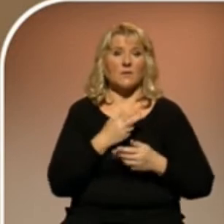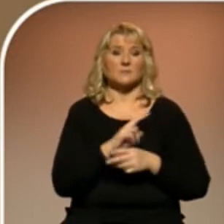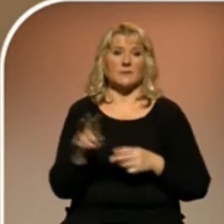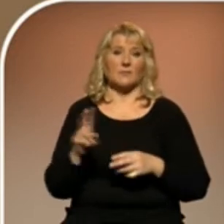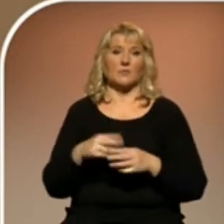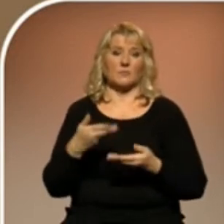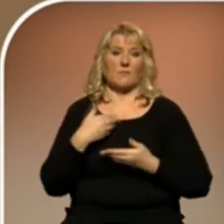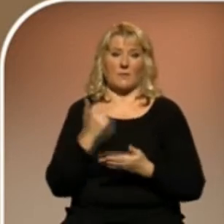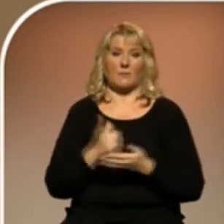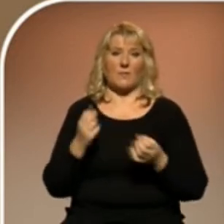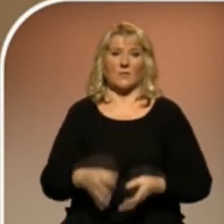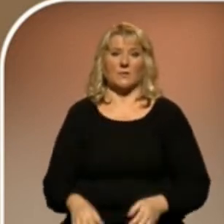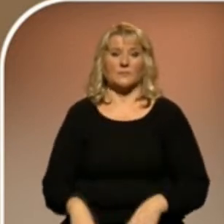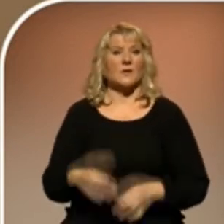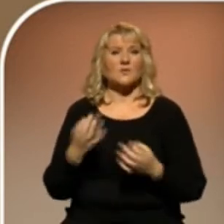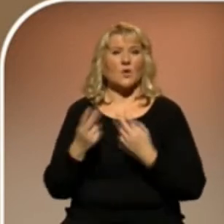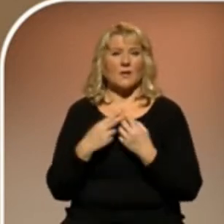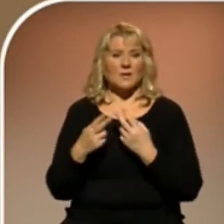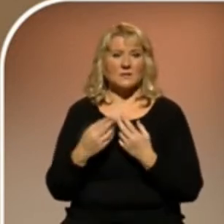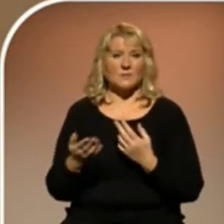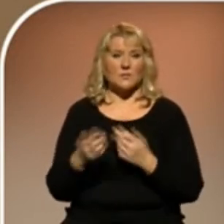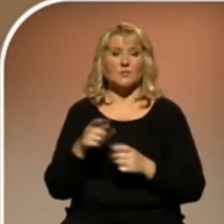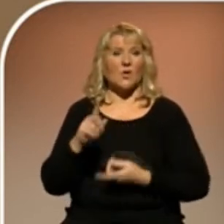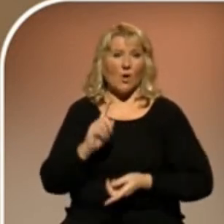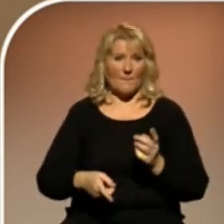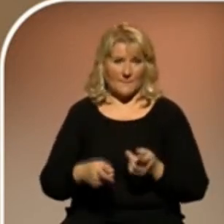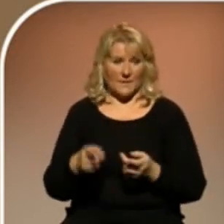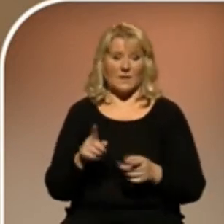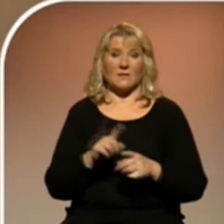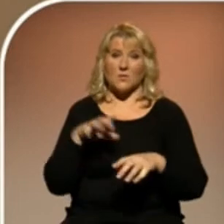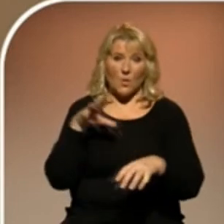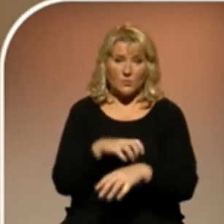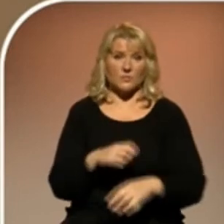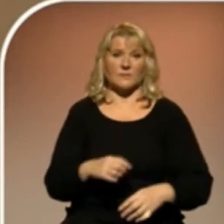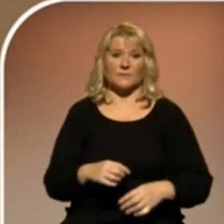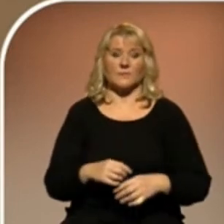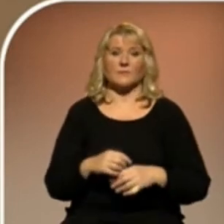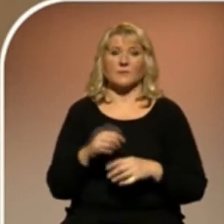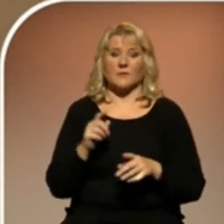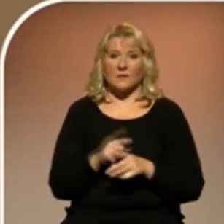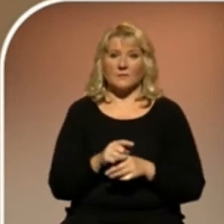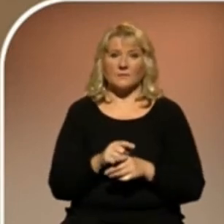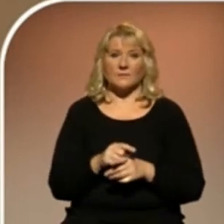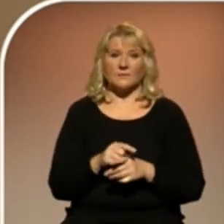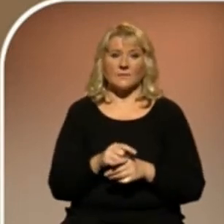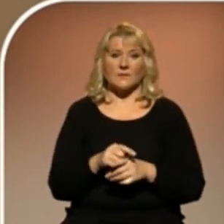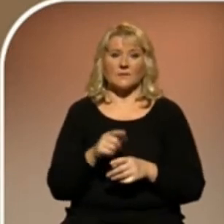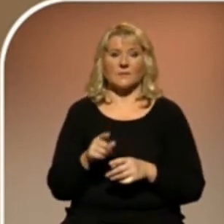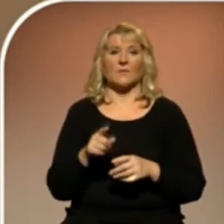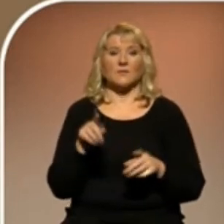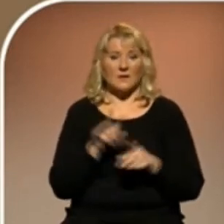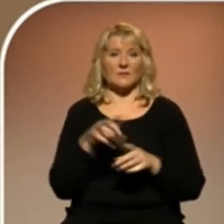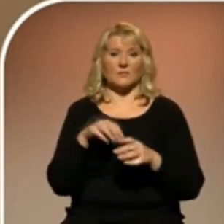nebezpečný? Nebezpečný velbloud kope, velbloud kouše, ale týká se to zvířat, který